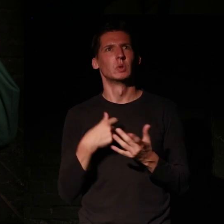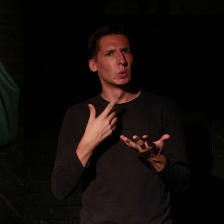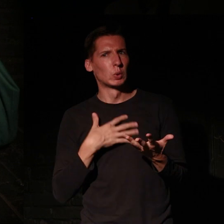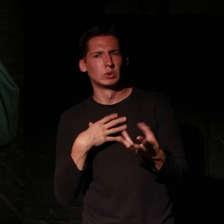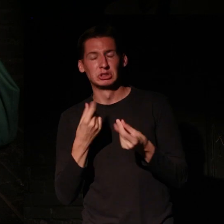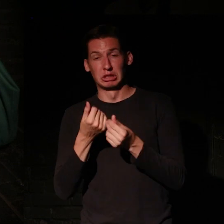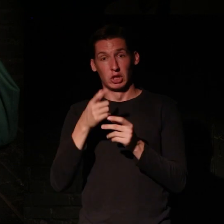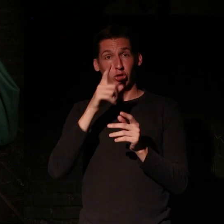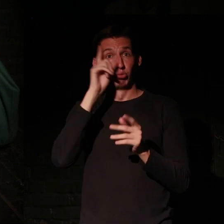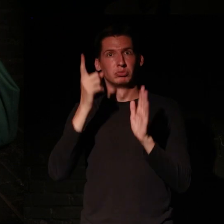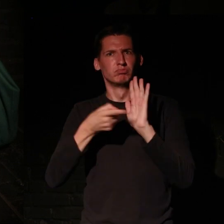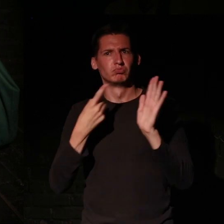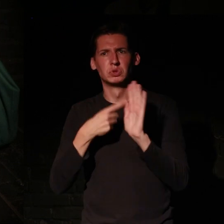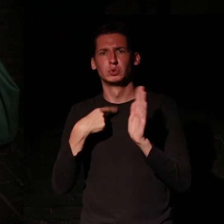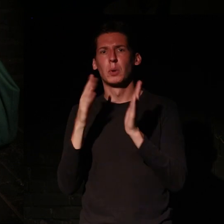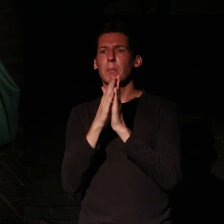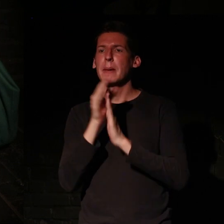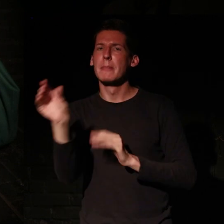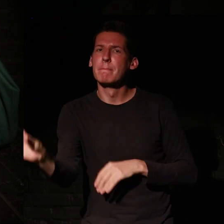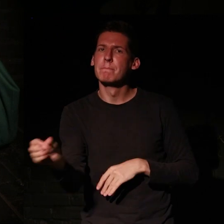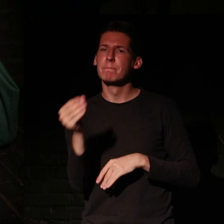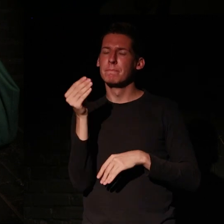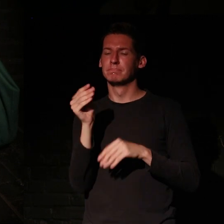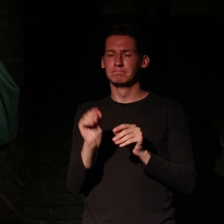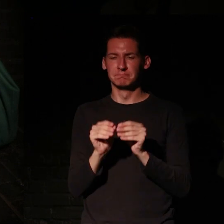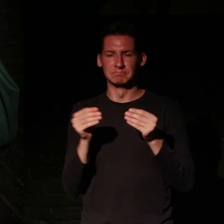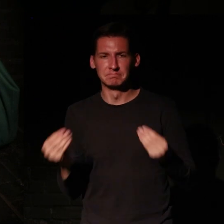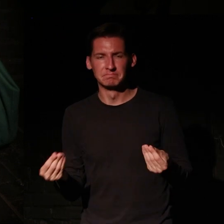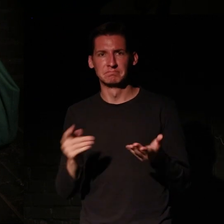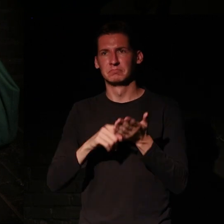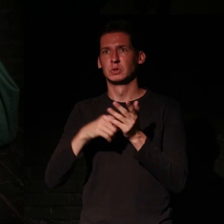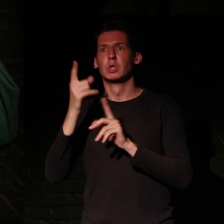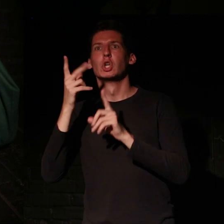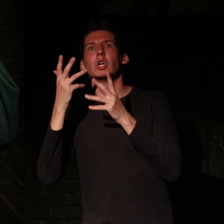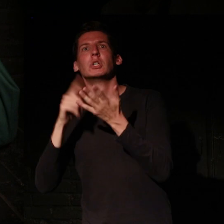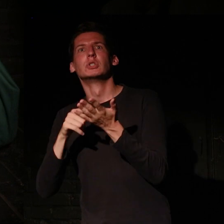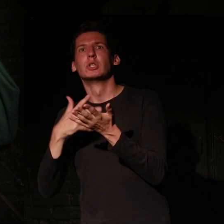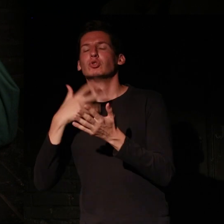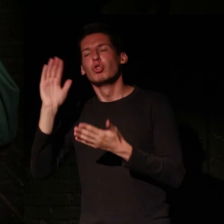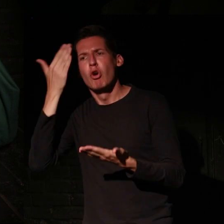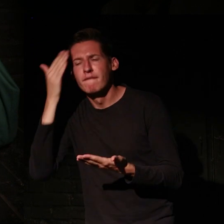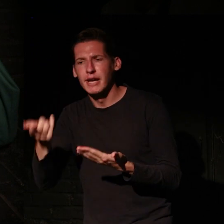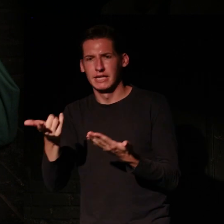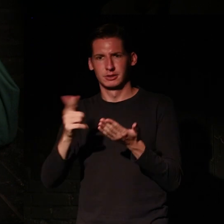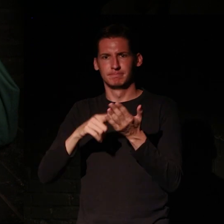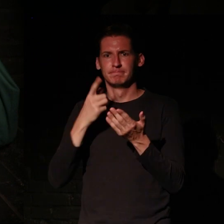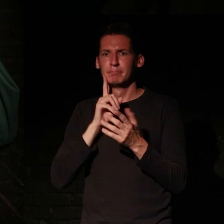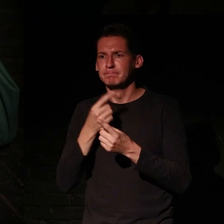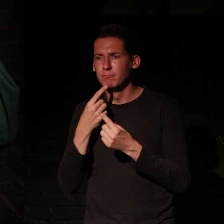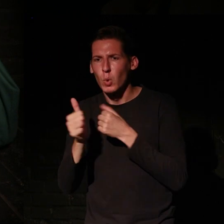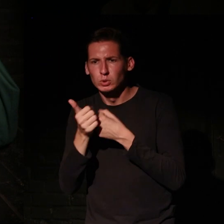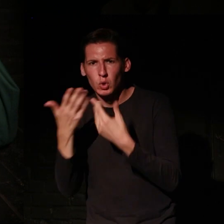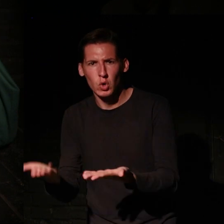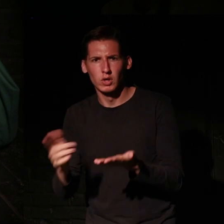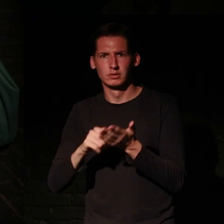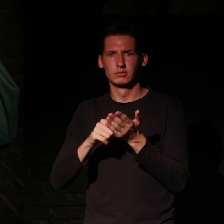chętniej sięgają po Biblię, sami chcą ją przeczytać, dowiedzieć się, jak rzeczywiście w